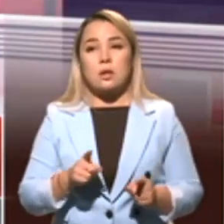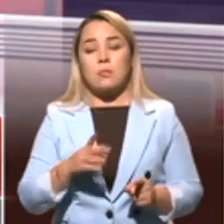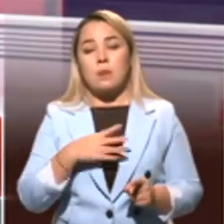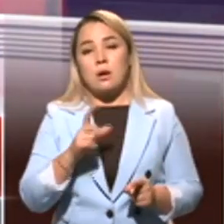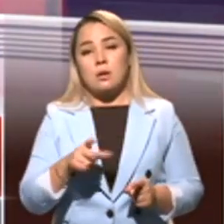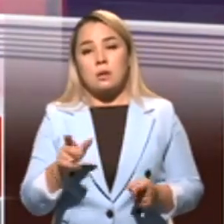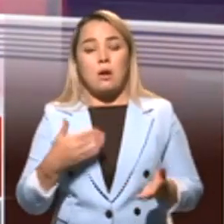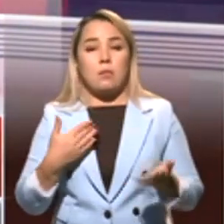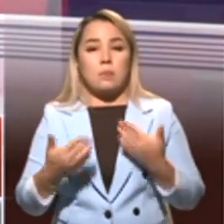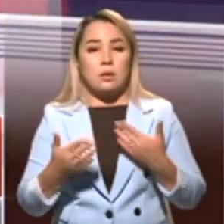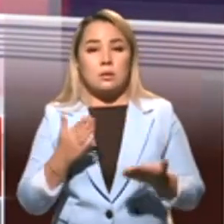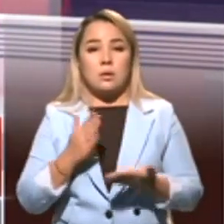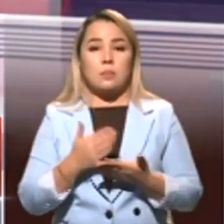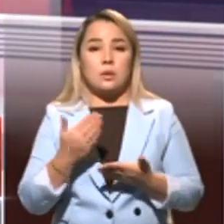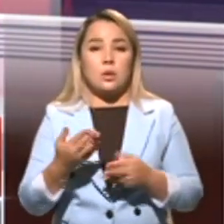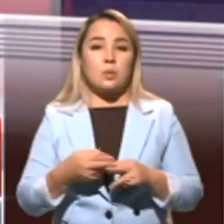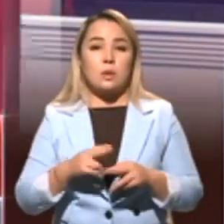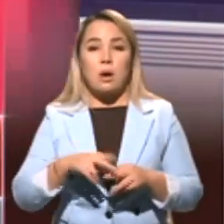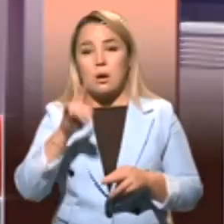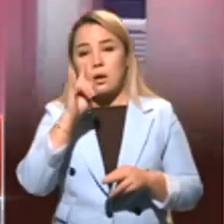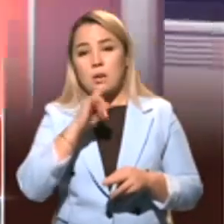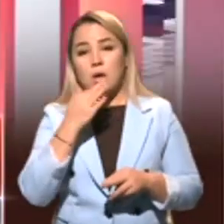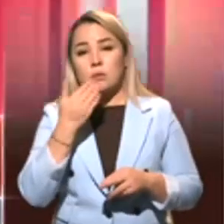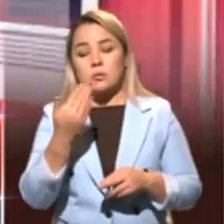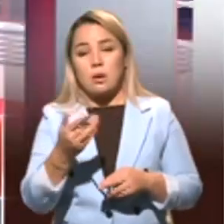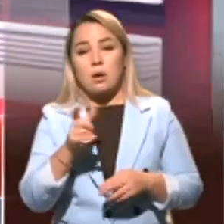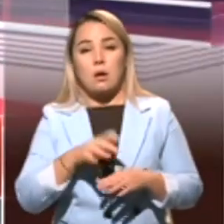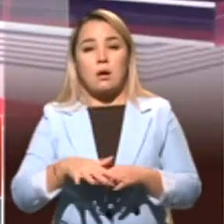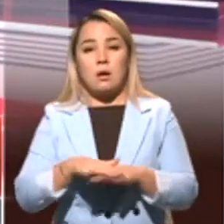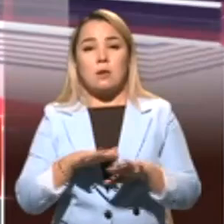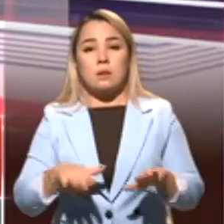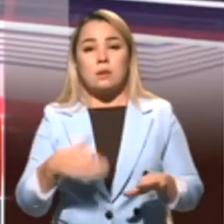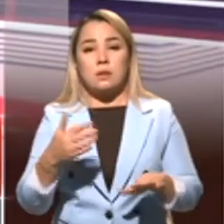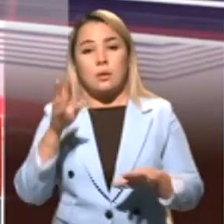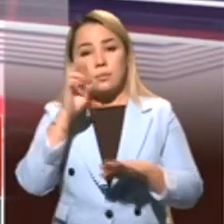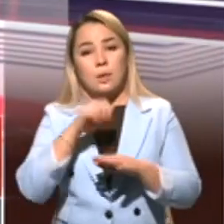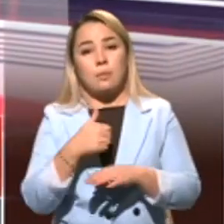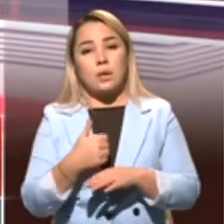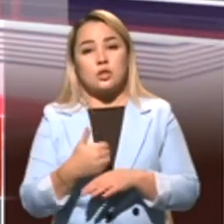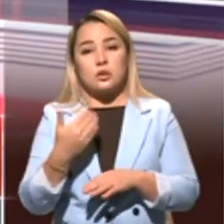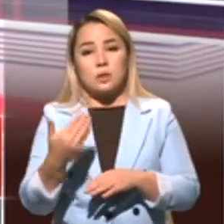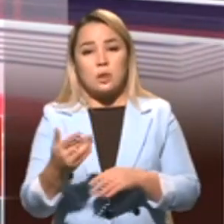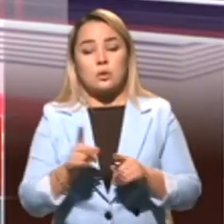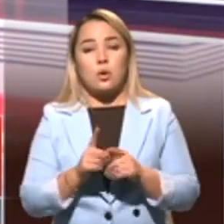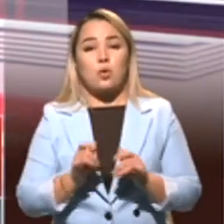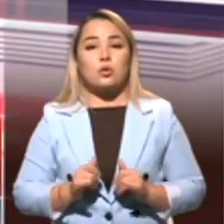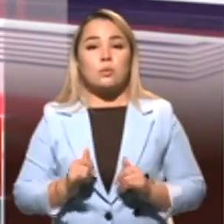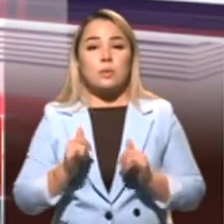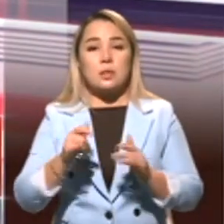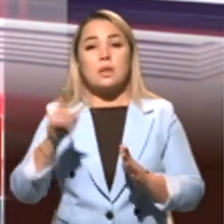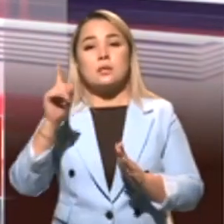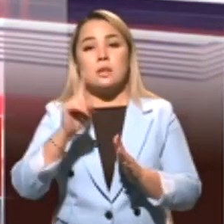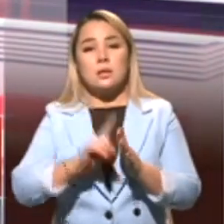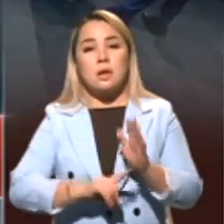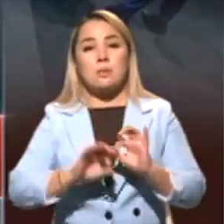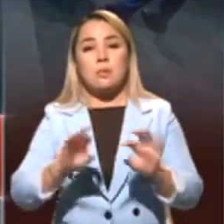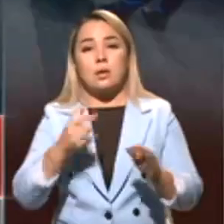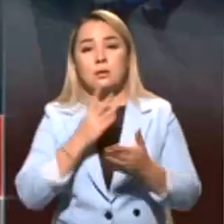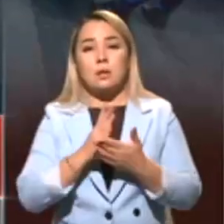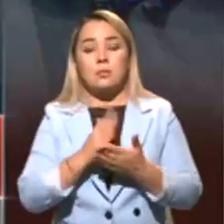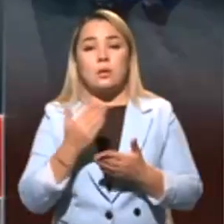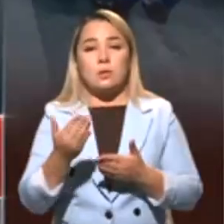адами қарым-қатынасқа. Сондықтан Қазақстан ұлтына, халқына, мемлекет басшысына деген құрметі мен сенімі деп айтуға